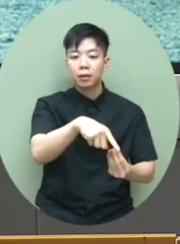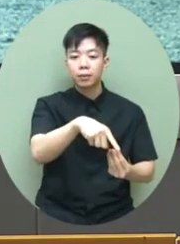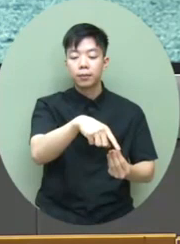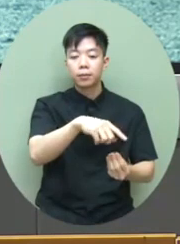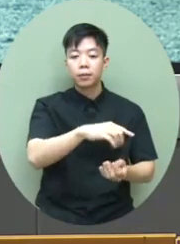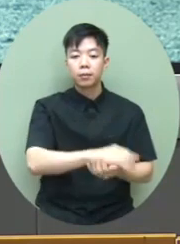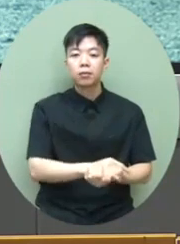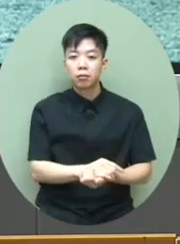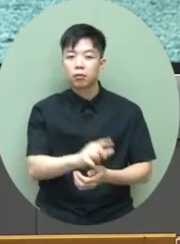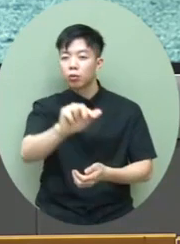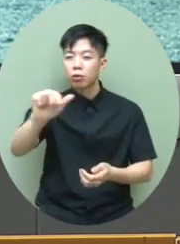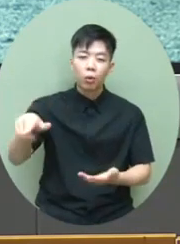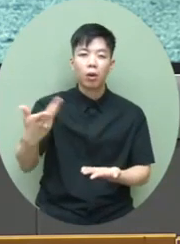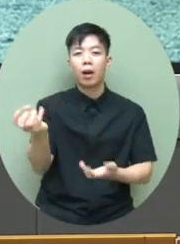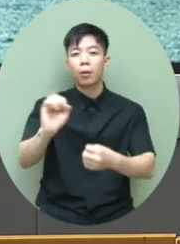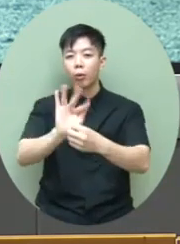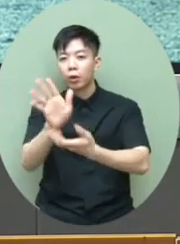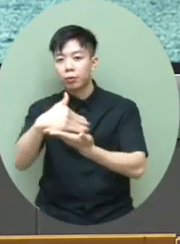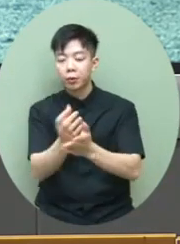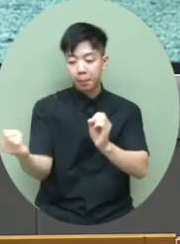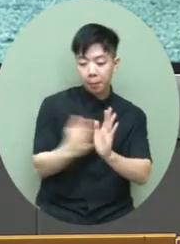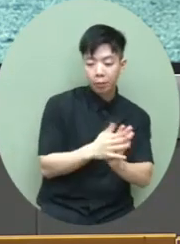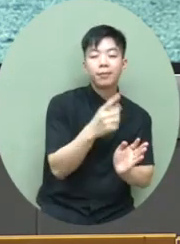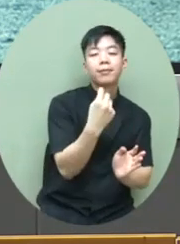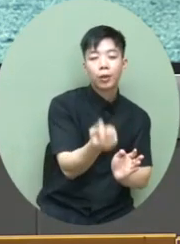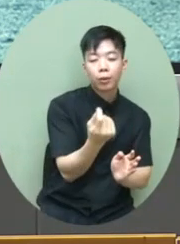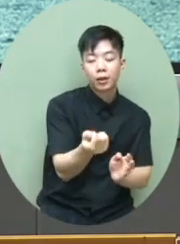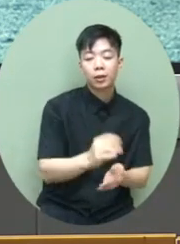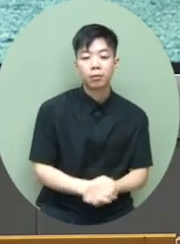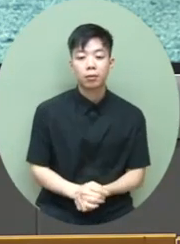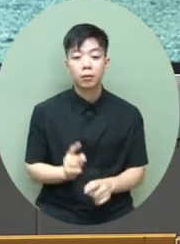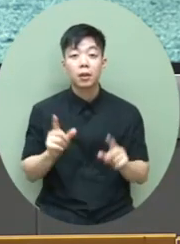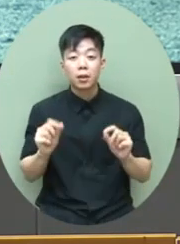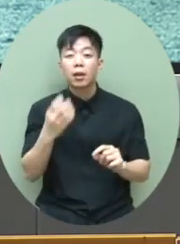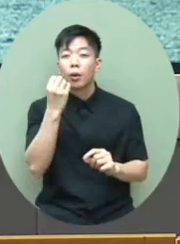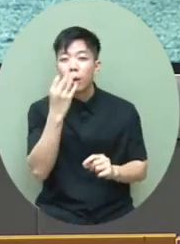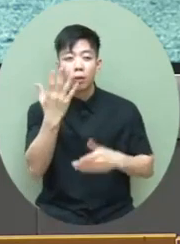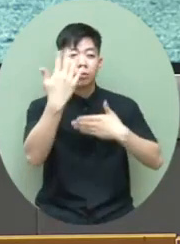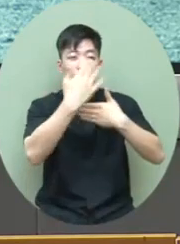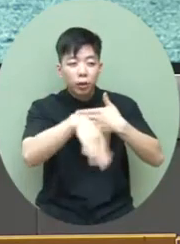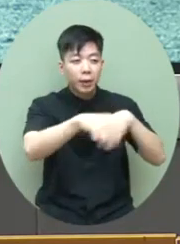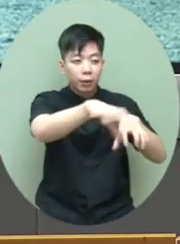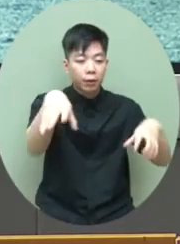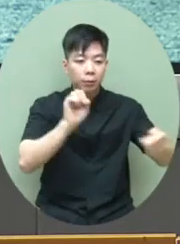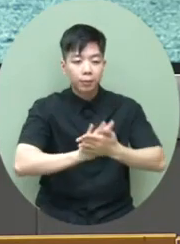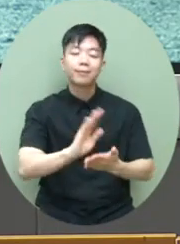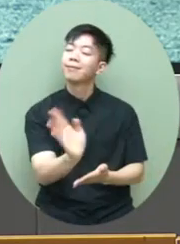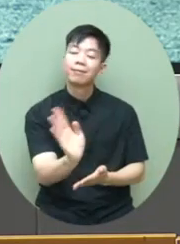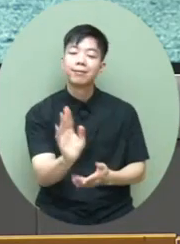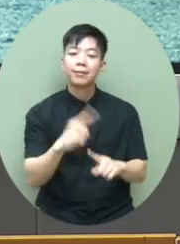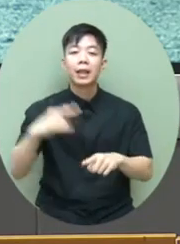些即高危的情況啦，就不是說在本地的社區那裡有個傳播鏈的意思，